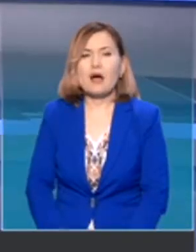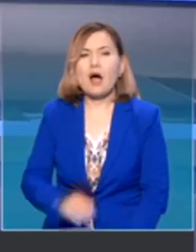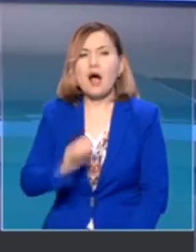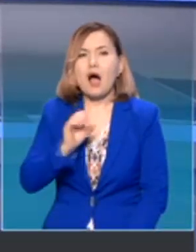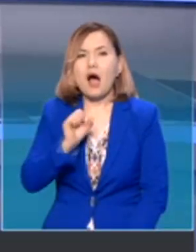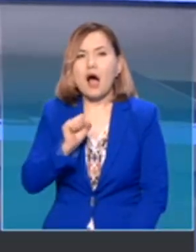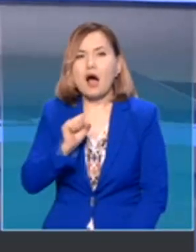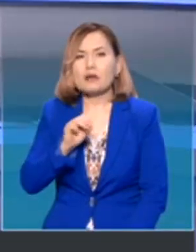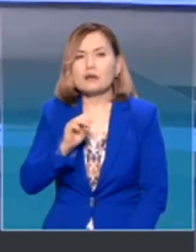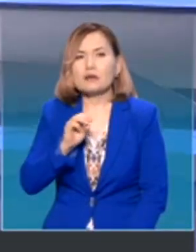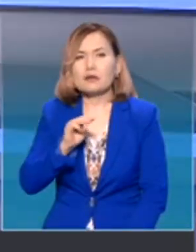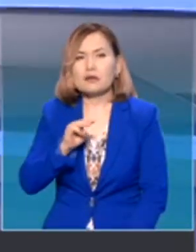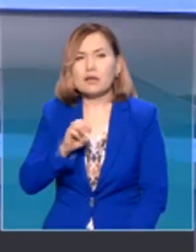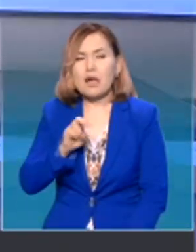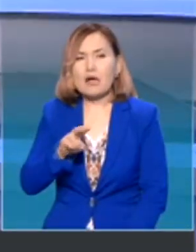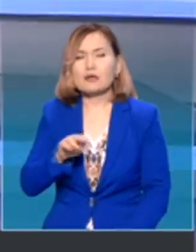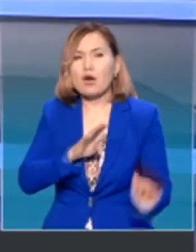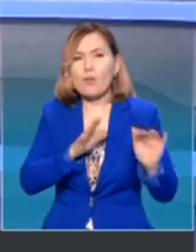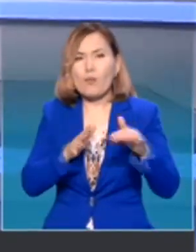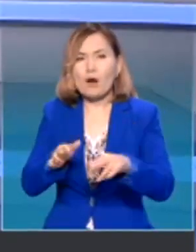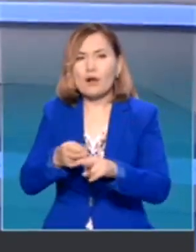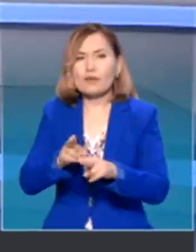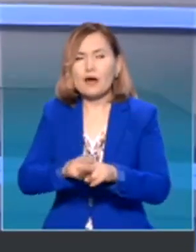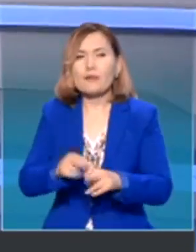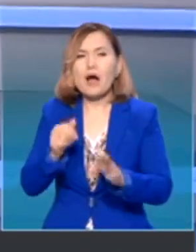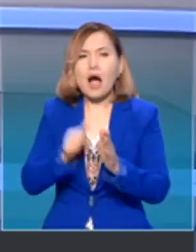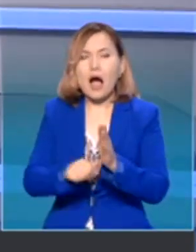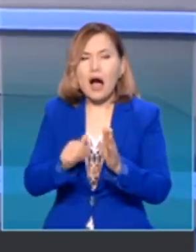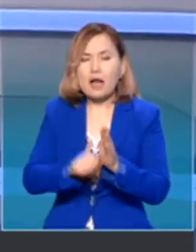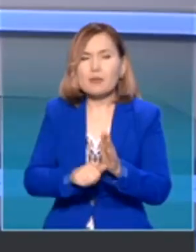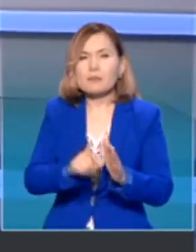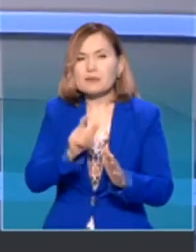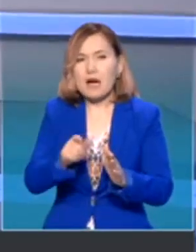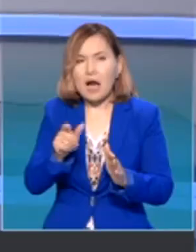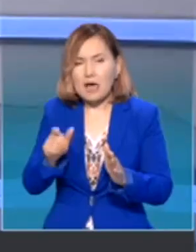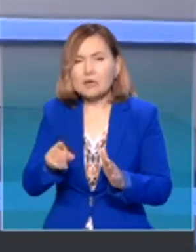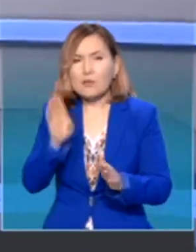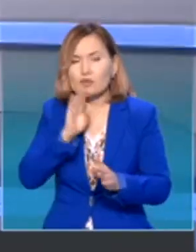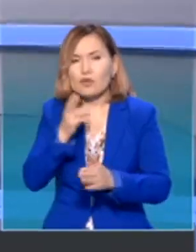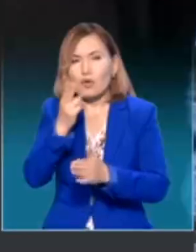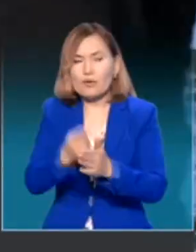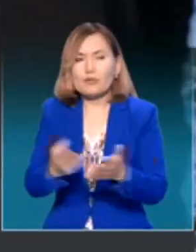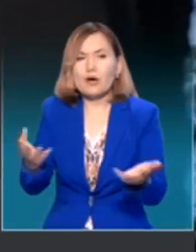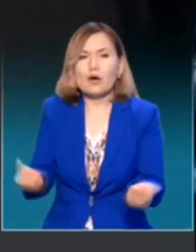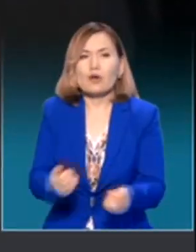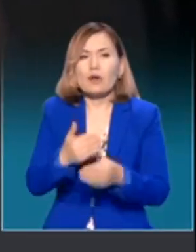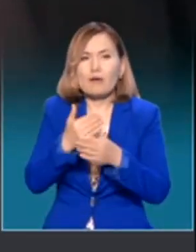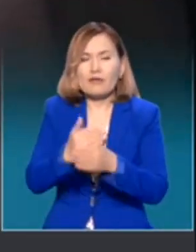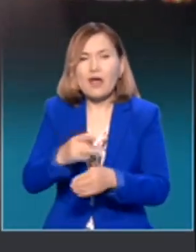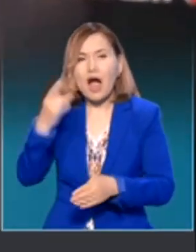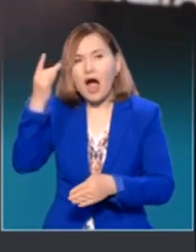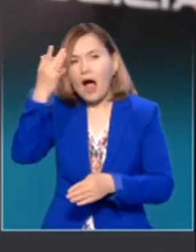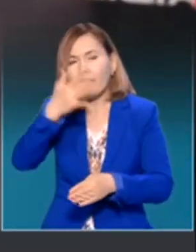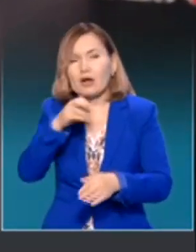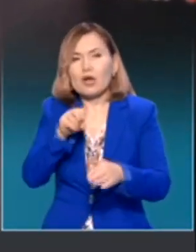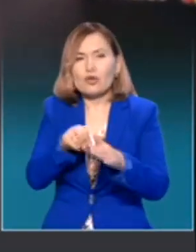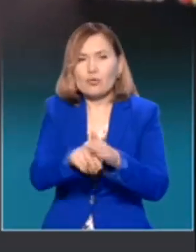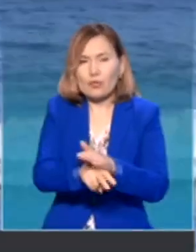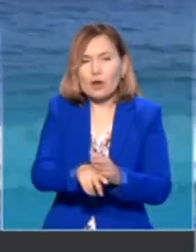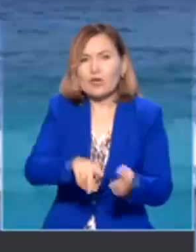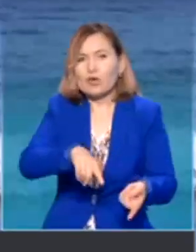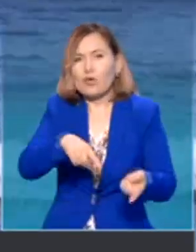Ал Атлант мұхитындағы Гранд Канария аралы маңында 60-тан астам мигрант құтқарылды. Олар Испанияға Африкадан барған. Аман қалған